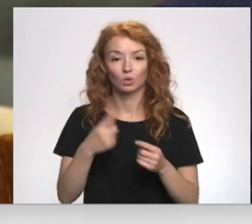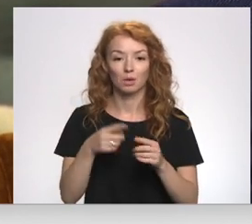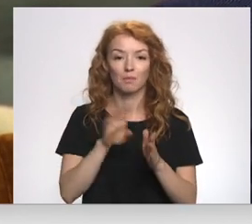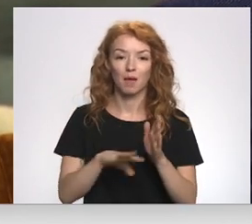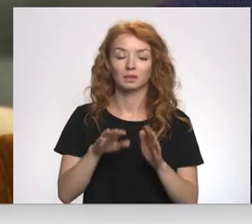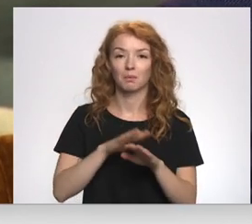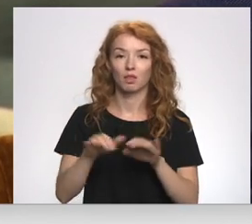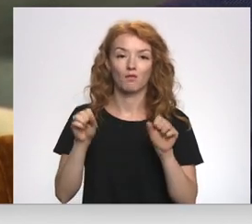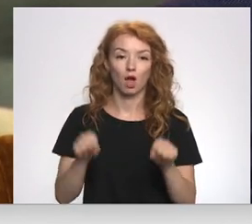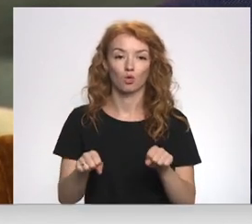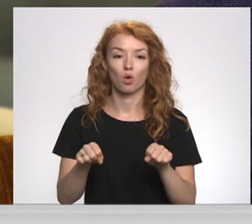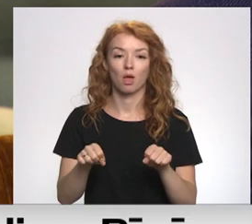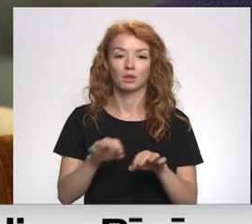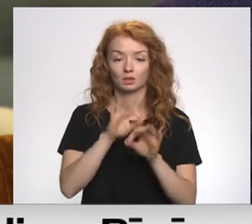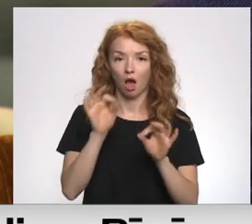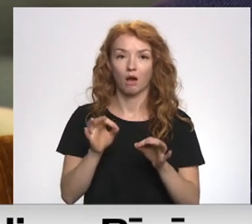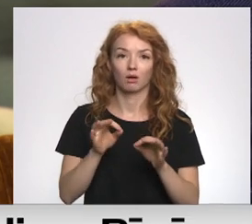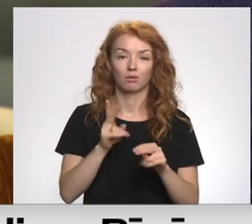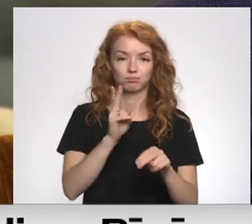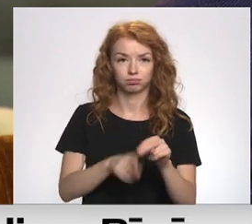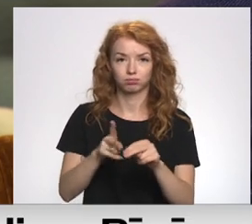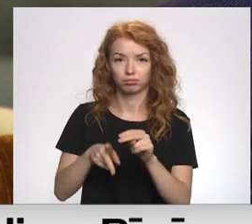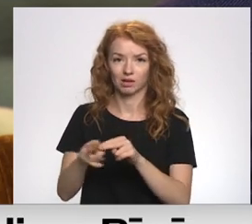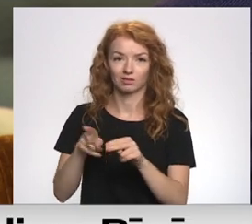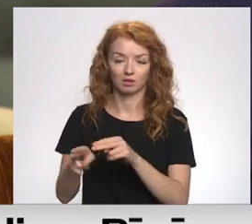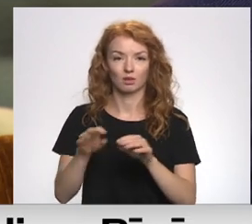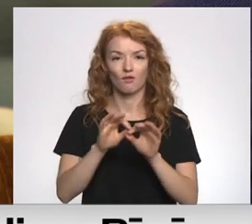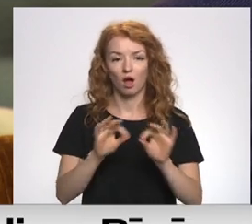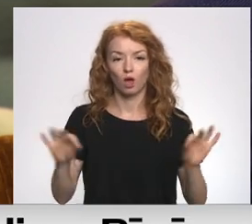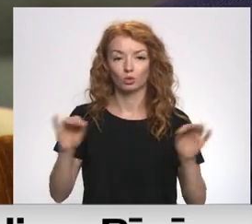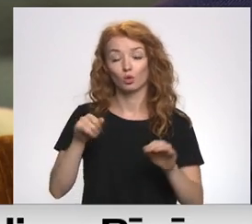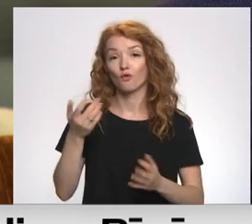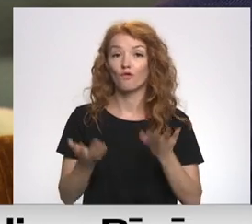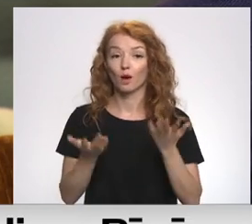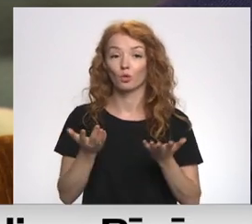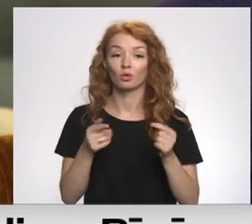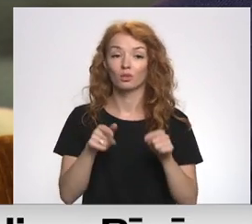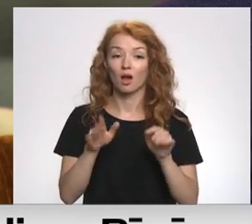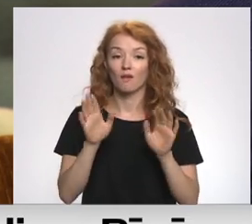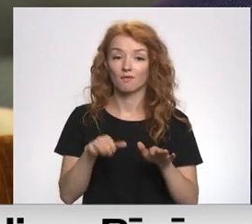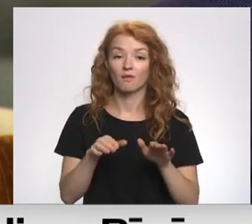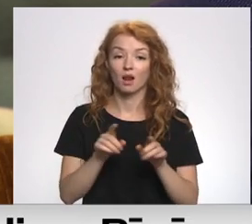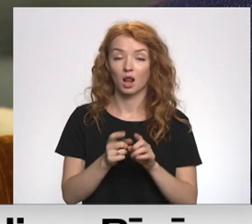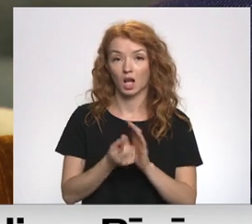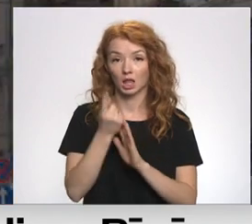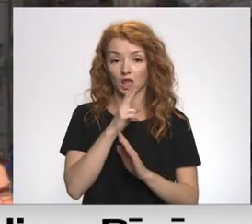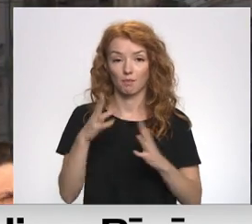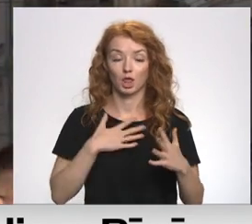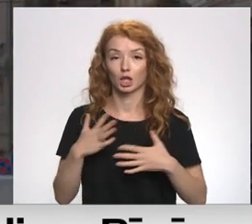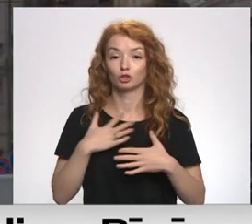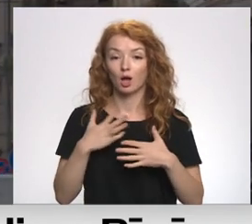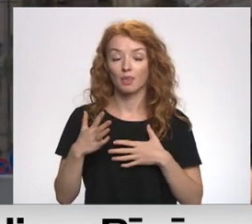atbilstošu pilnvarojumu, sāk demontēt un griezt gaisvedus, jo visticamāk, ka tā var iekulties arī